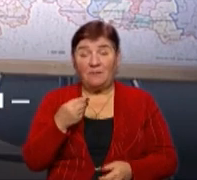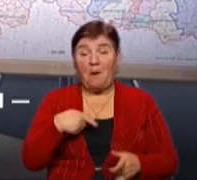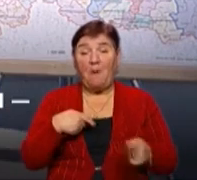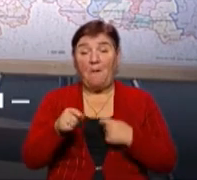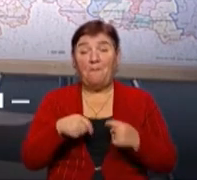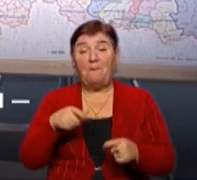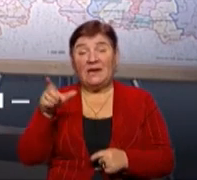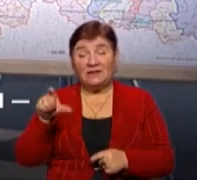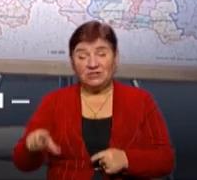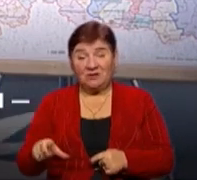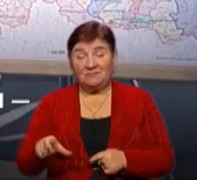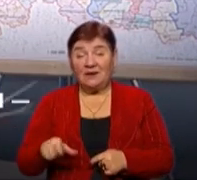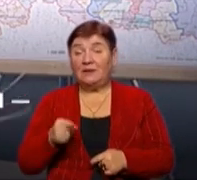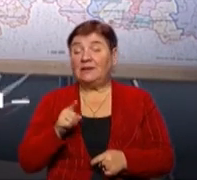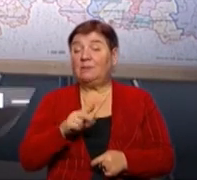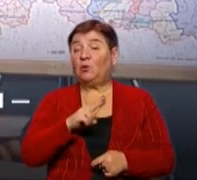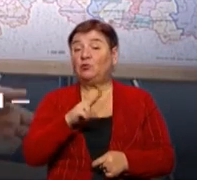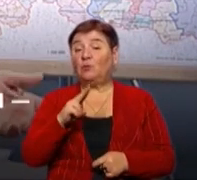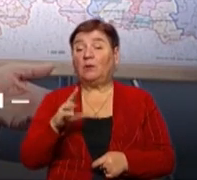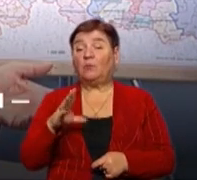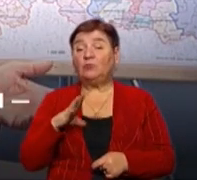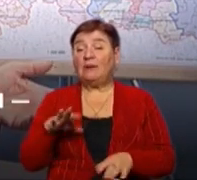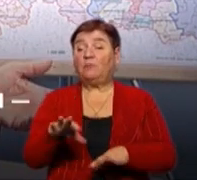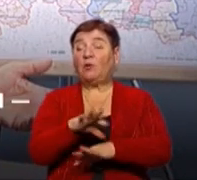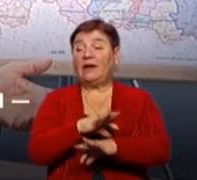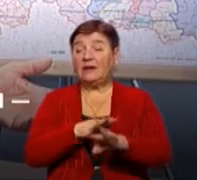управлінцем, ніхто не народжувався тим, щоб був